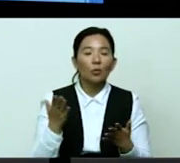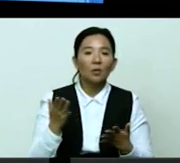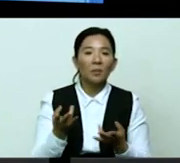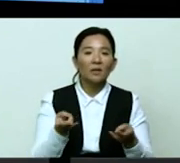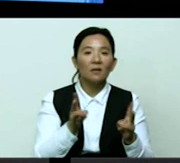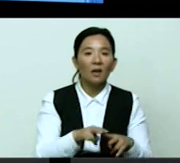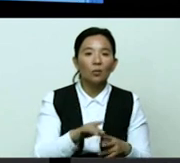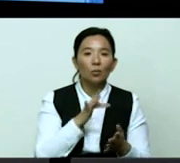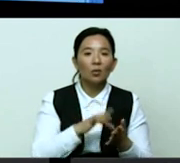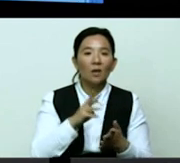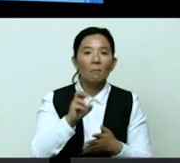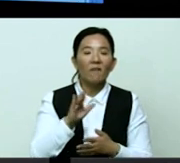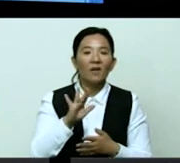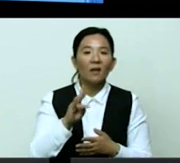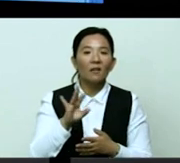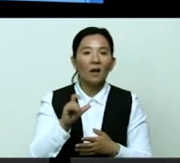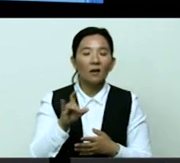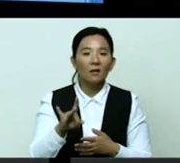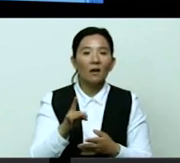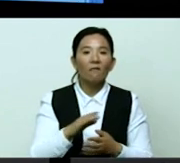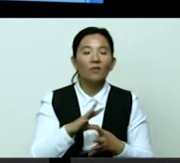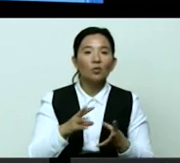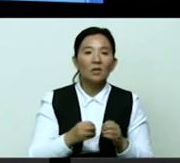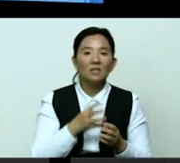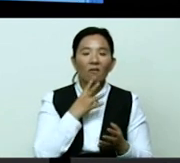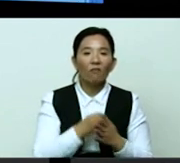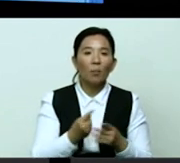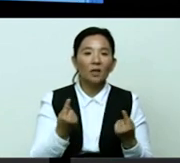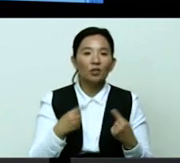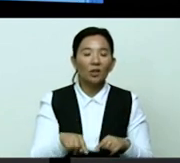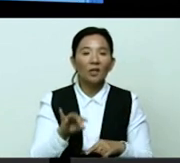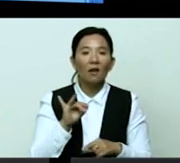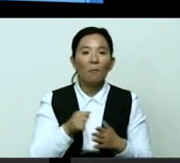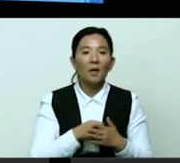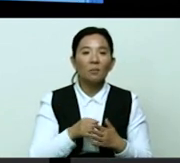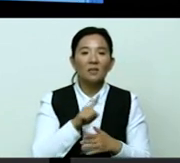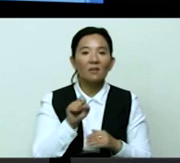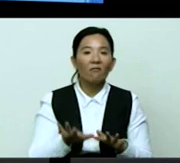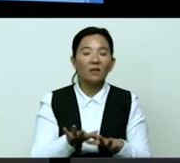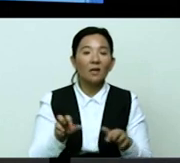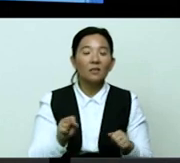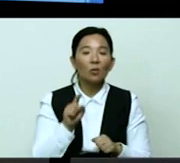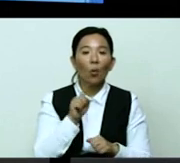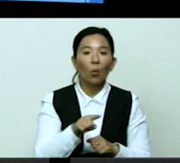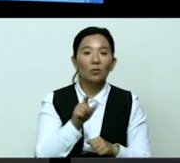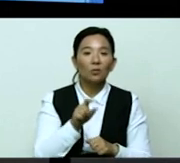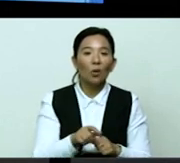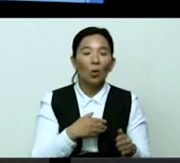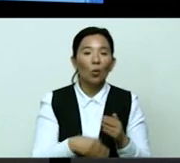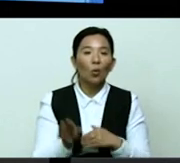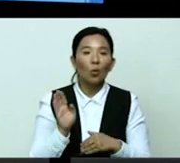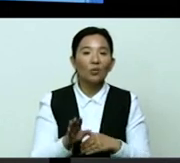покидая Мавераннахр в результате своего поражения в борьбе за власть, он